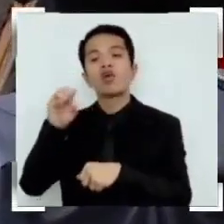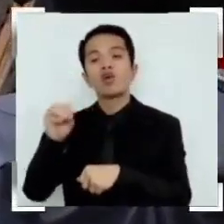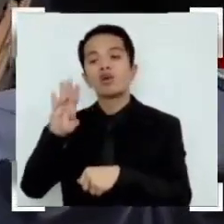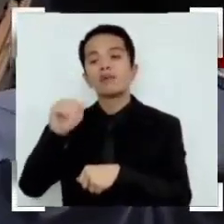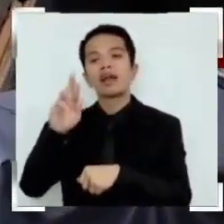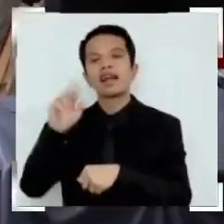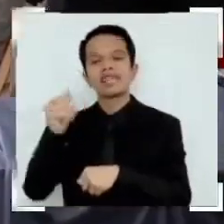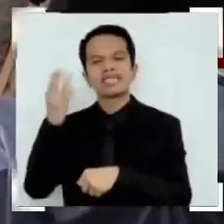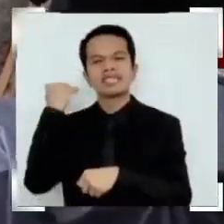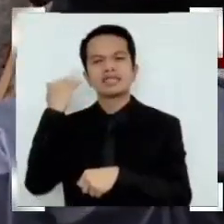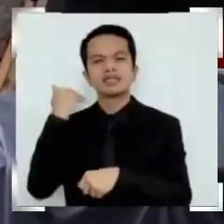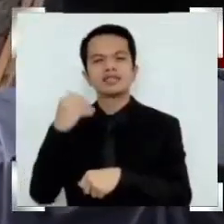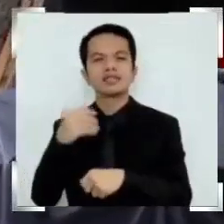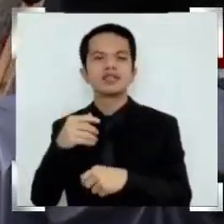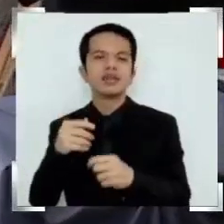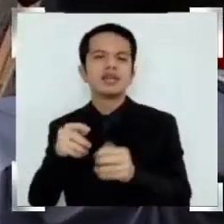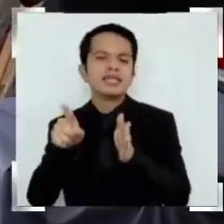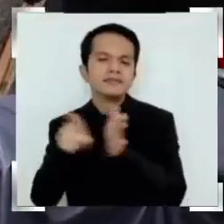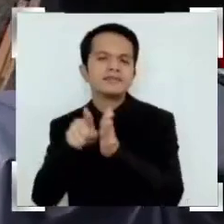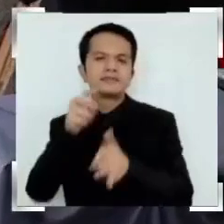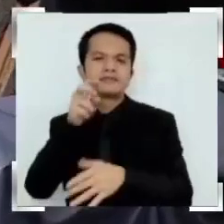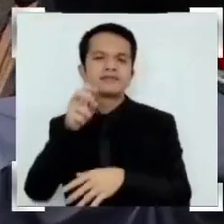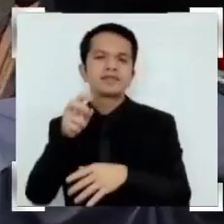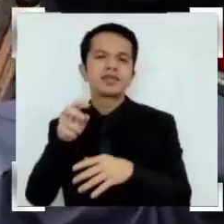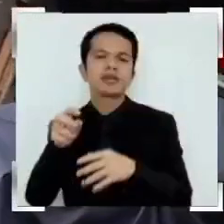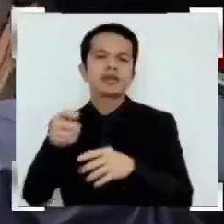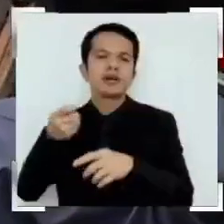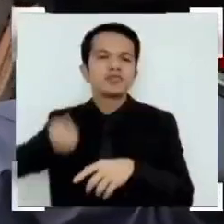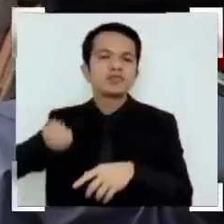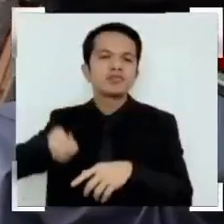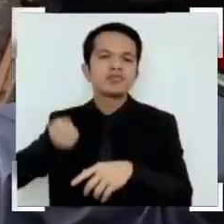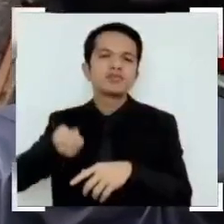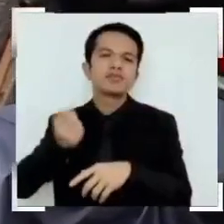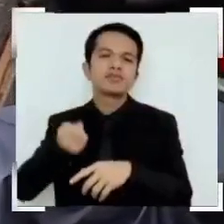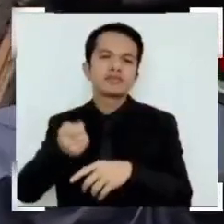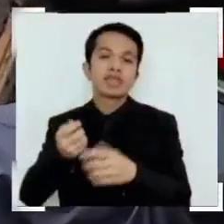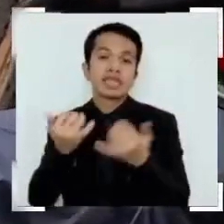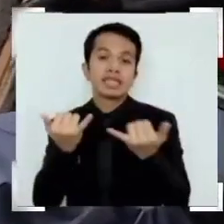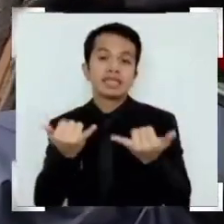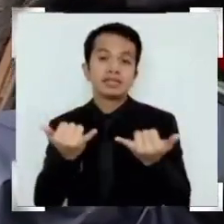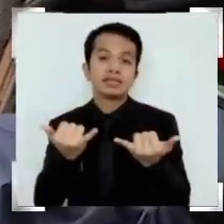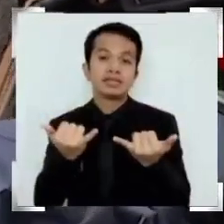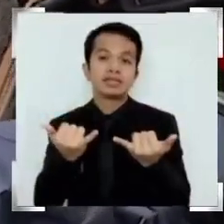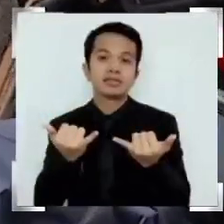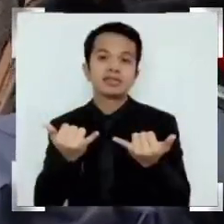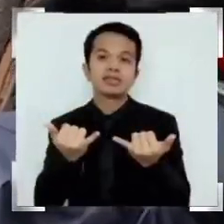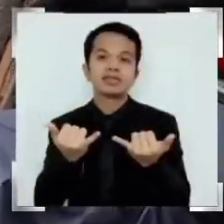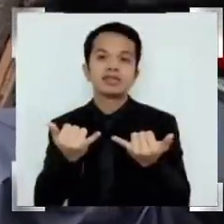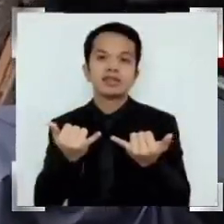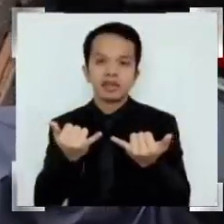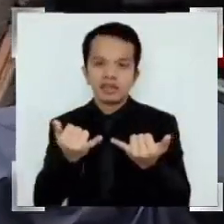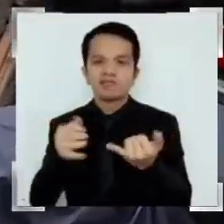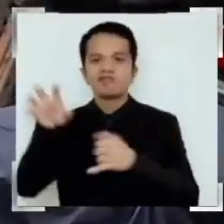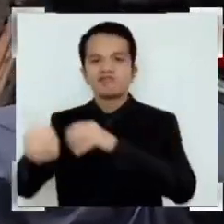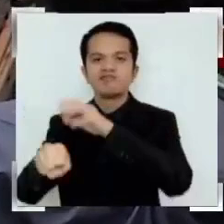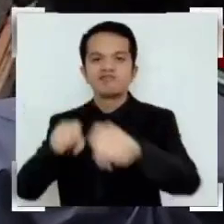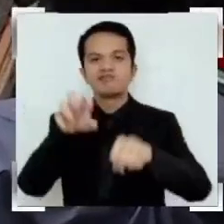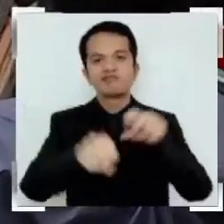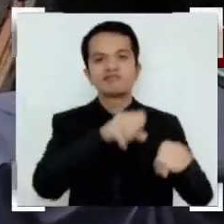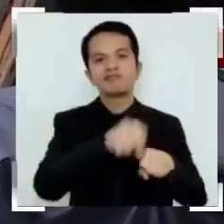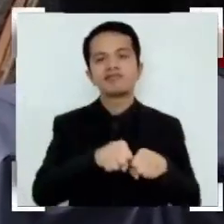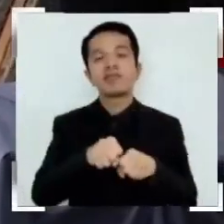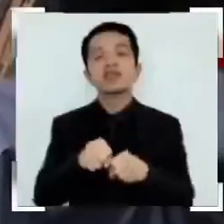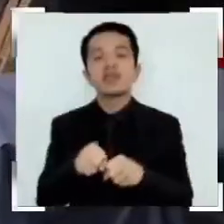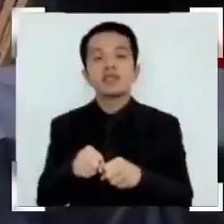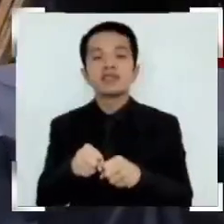na mahigpit nang ipinagbabawal ang paglalaro ng lato-lato. Kaya ngayon, nangungumpiska na sila kasabay ng pagbibigay nila ng